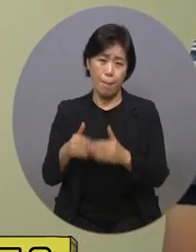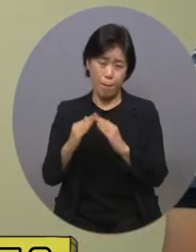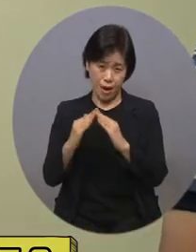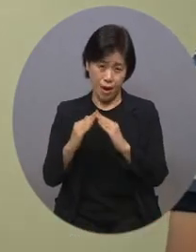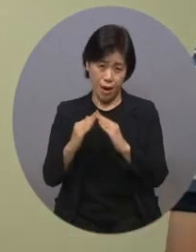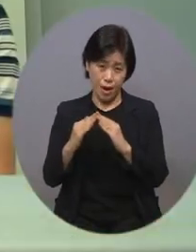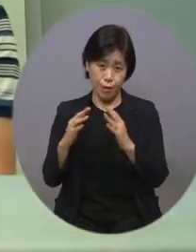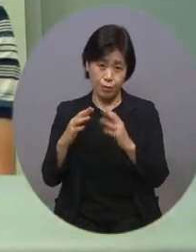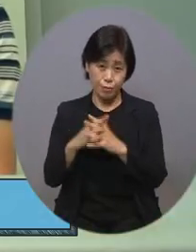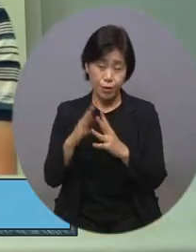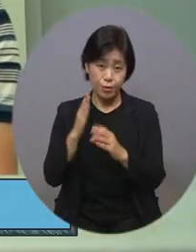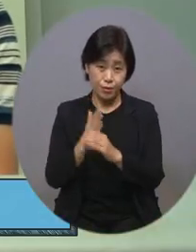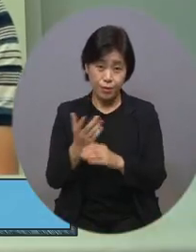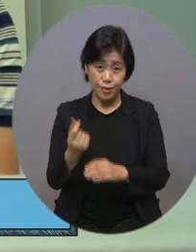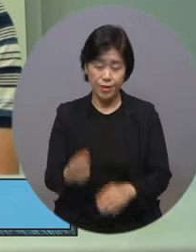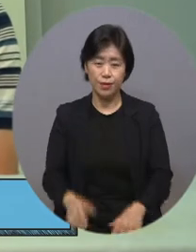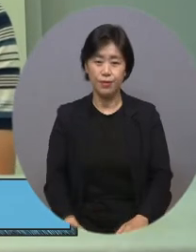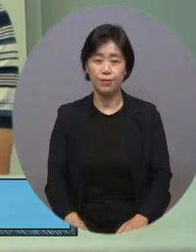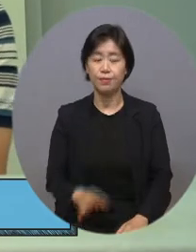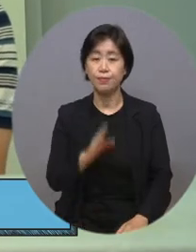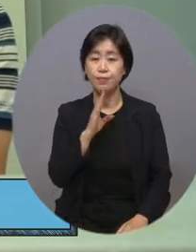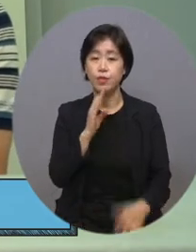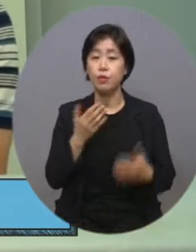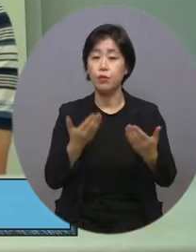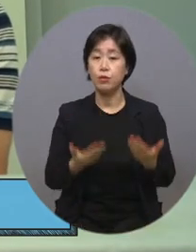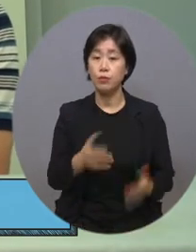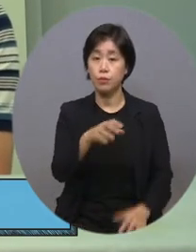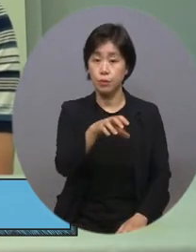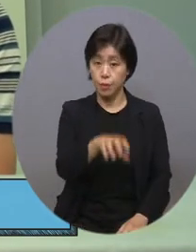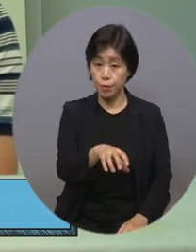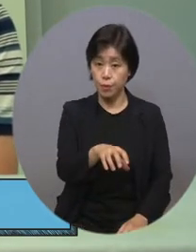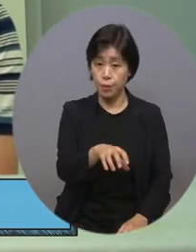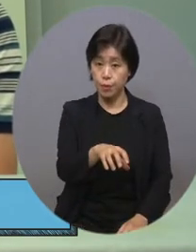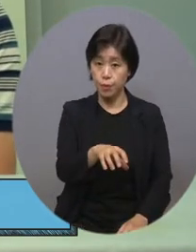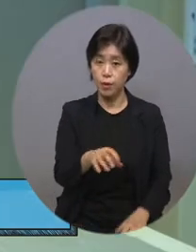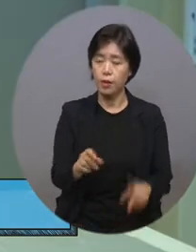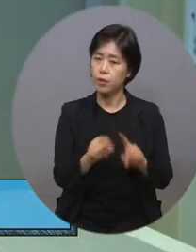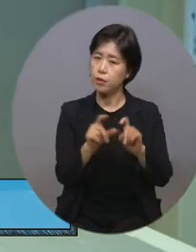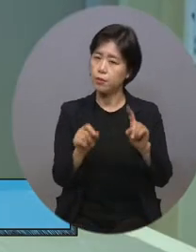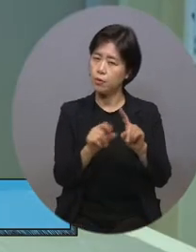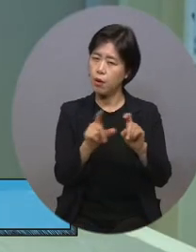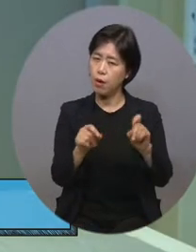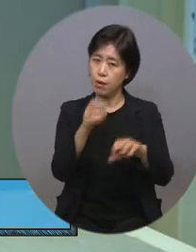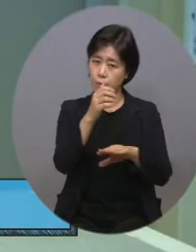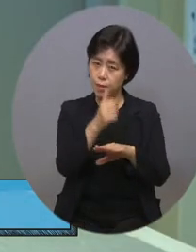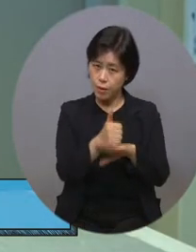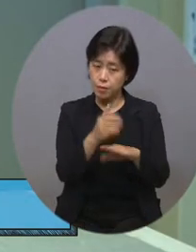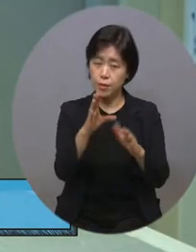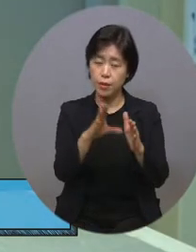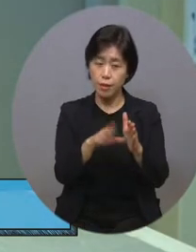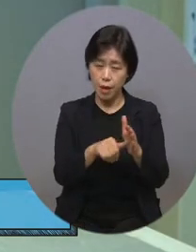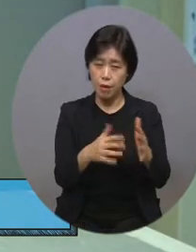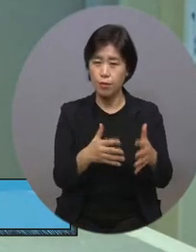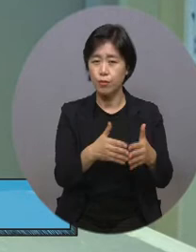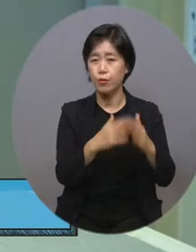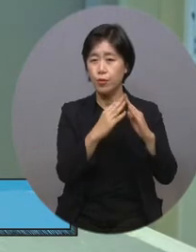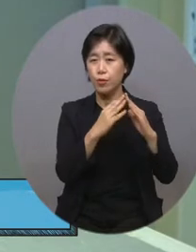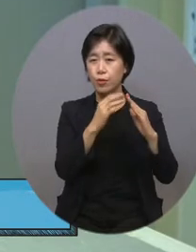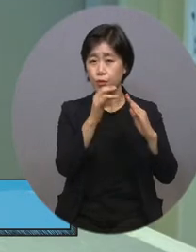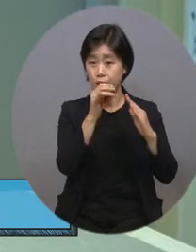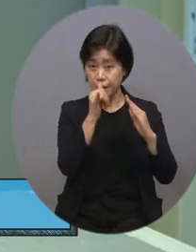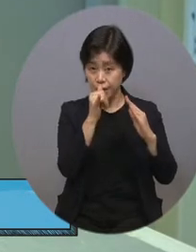예. 네. 휴게에 대한 공간은 이제 지금은 이제 11월 말경 정도에 준공이 될 건물에